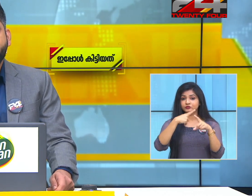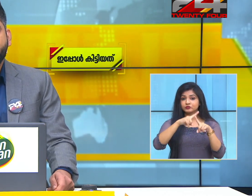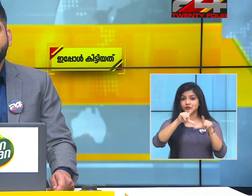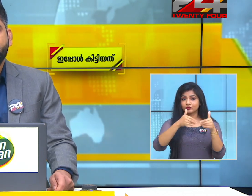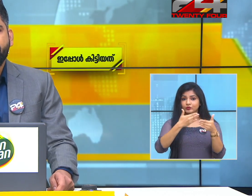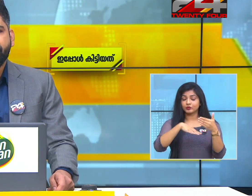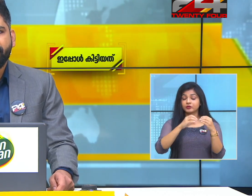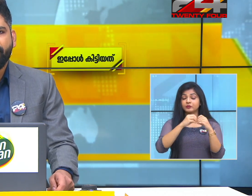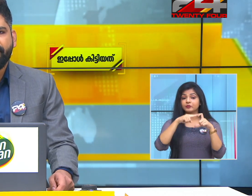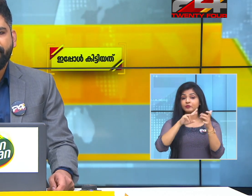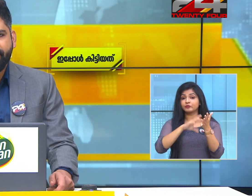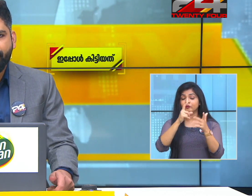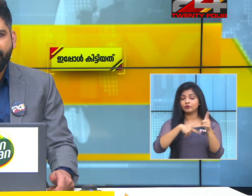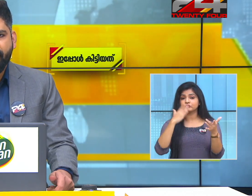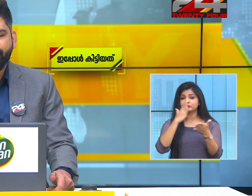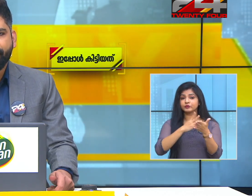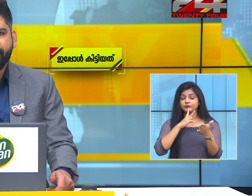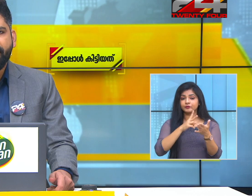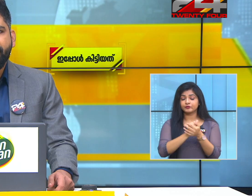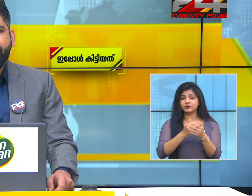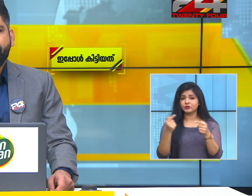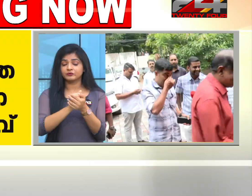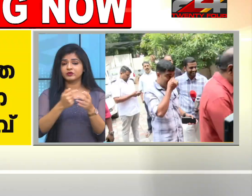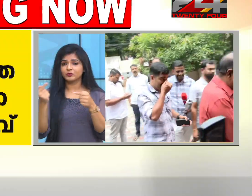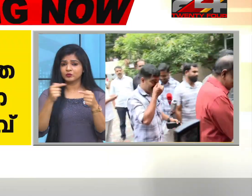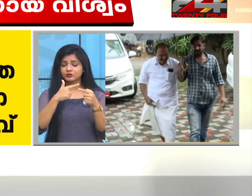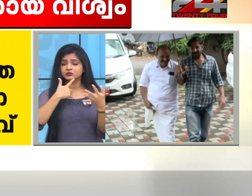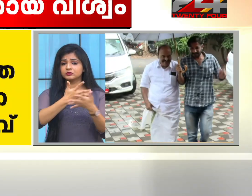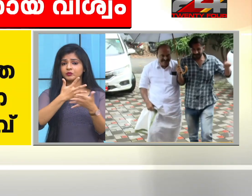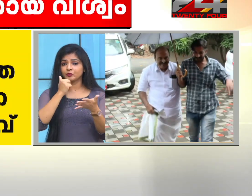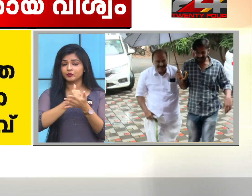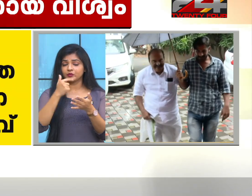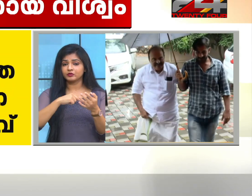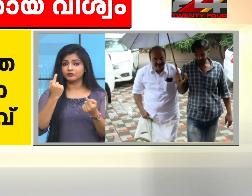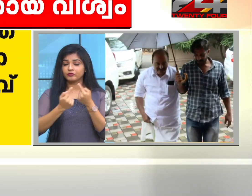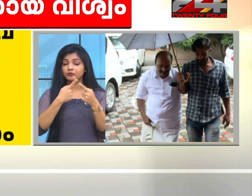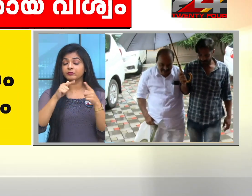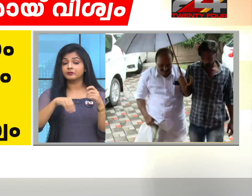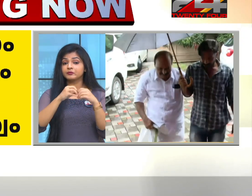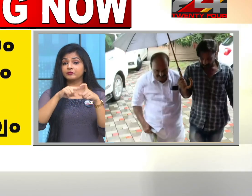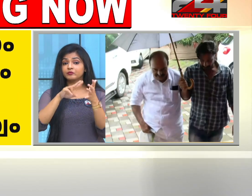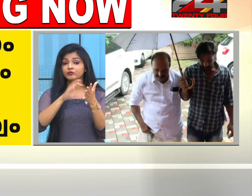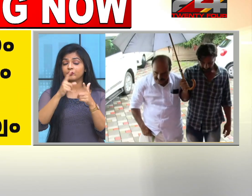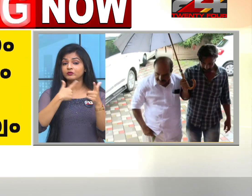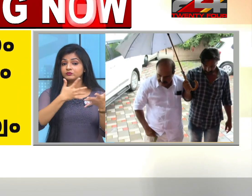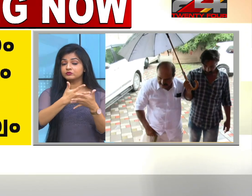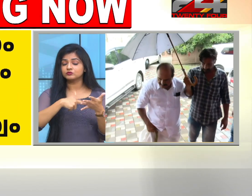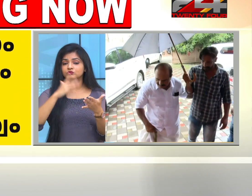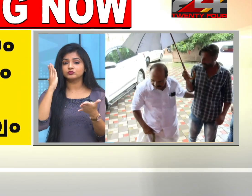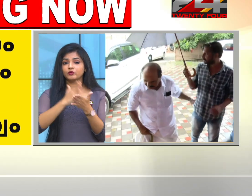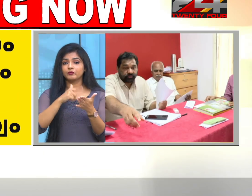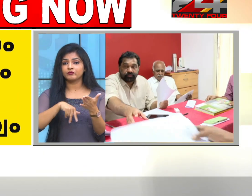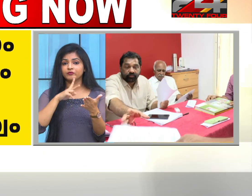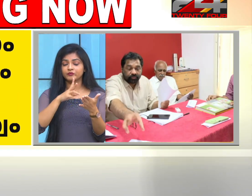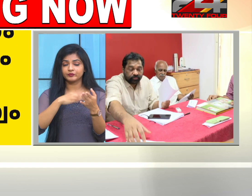ചർച്ച ചെയ്യണമെന്ന് ഇന്നലെ ചേർന്ന യോഗത്തിൽ V ചാമുണ്ണിയാണ് ആവശ്യപ്പെട്ടത്. എന്നാൽ ബിനോയ് വിശ്വം ഈ ആവശ്യം തള്ളുകയായിരുന്നു. വിവരങ്ങളുമായി ഷഫീദ് റാവുത്തർ ചേരുന്നുണ്ട്